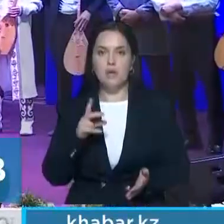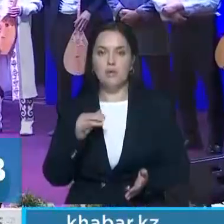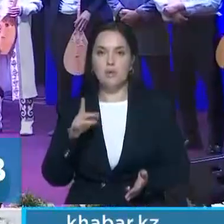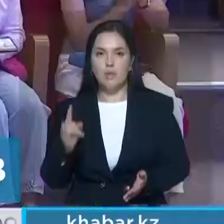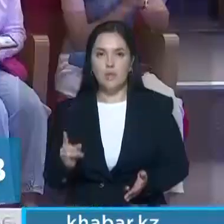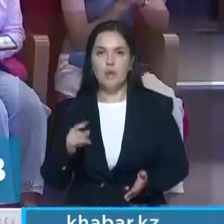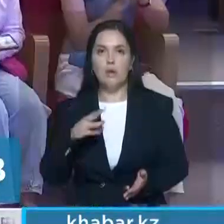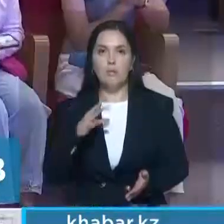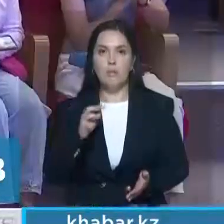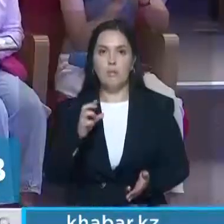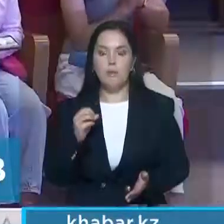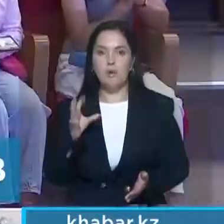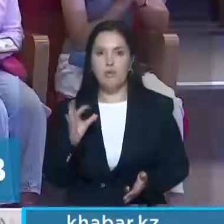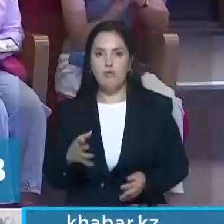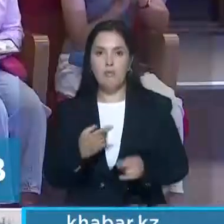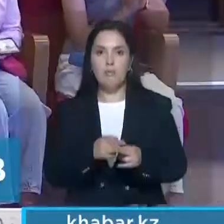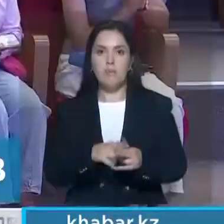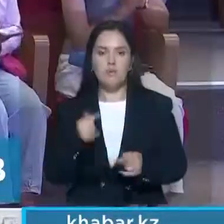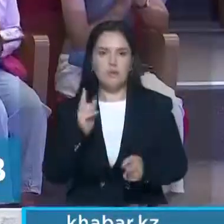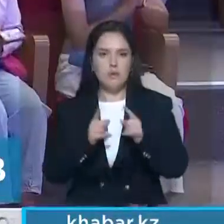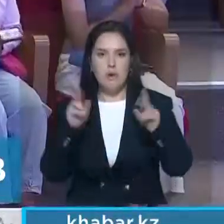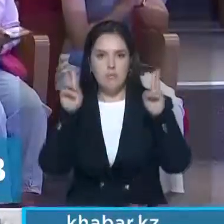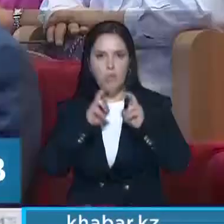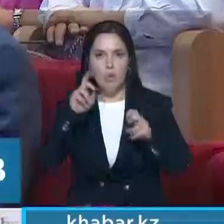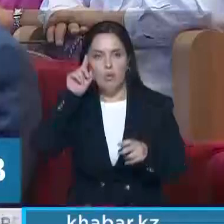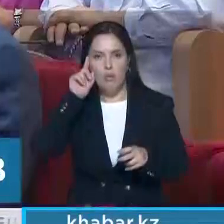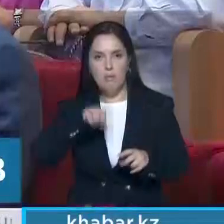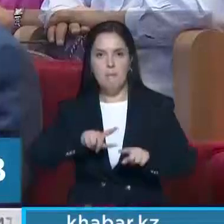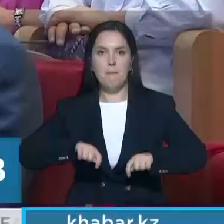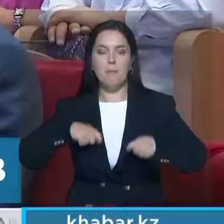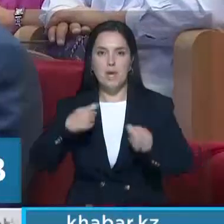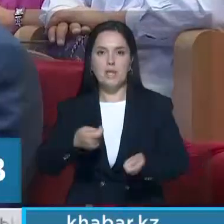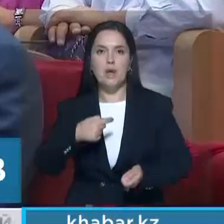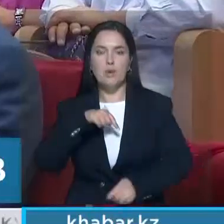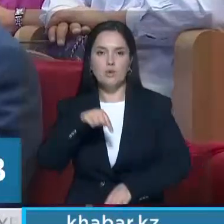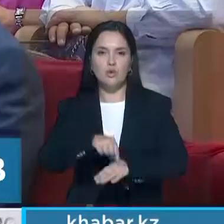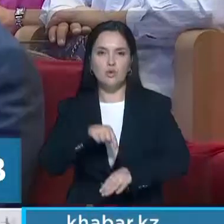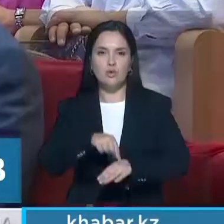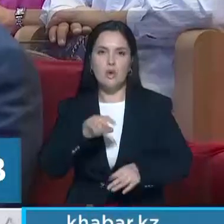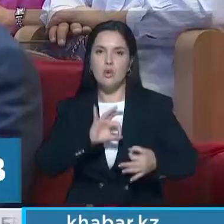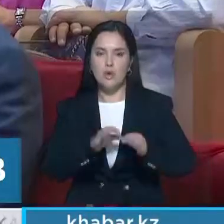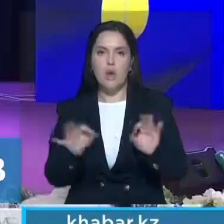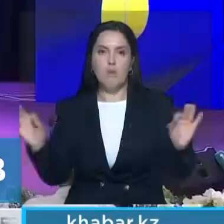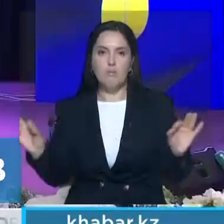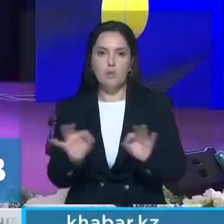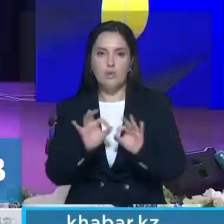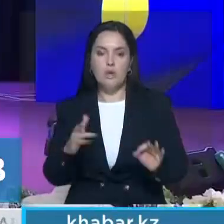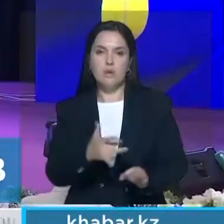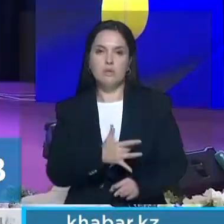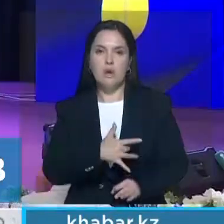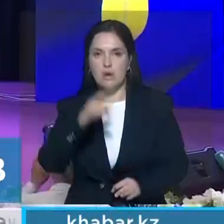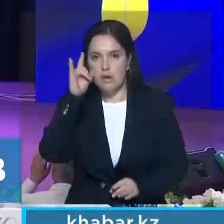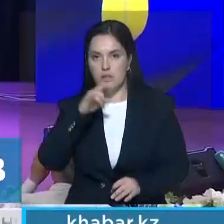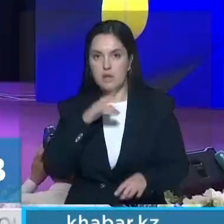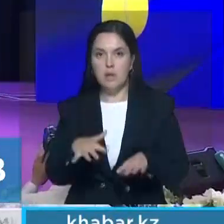лигена момбеков этот этап стал настоящей проверкой на умение передать глубокие эмоции и тонкие нюансы музыки которая живёт в сердцах